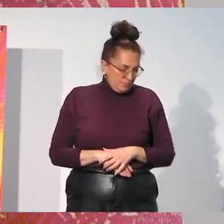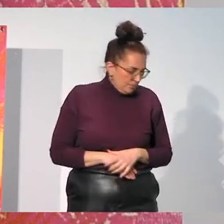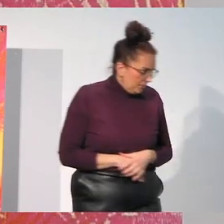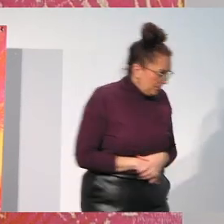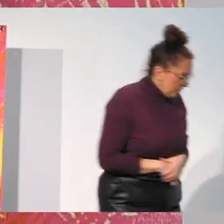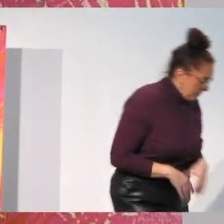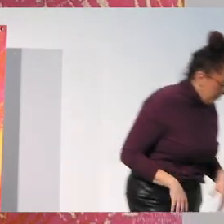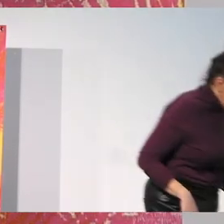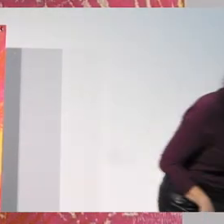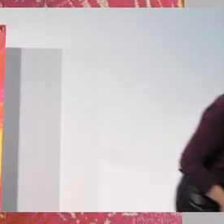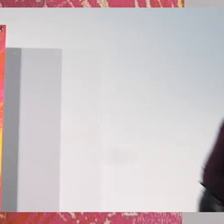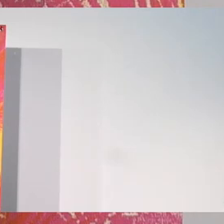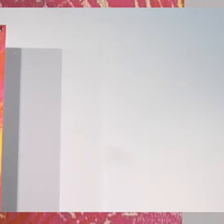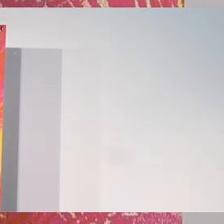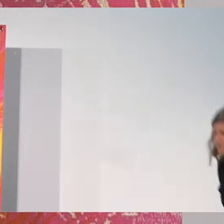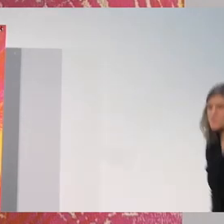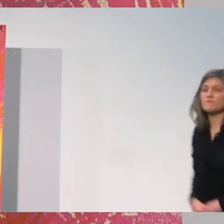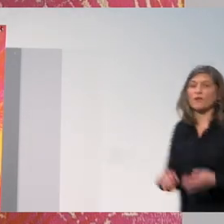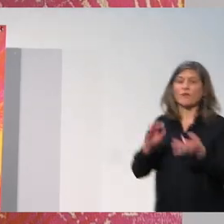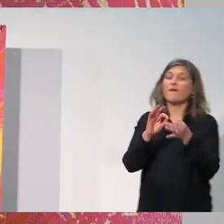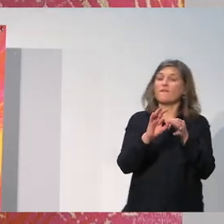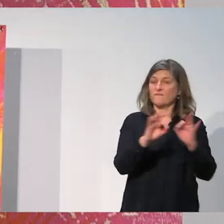cite Paul Valéry, qui